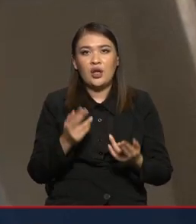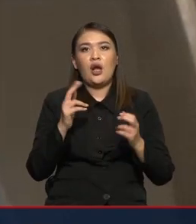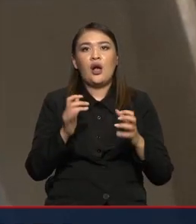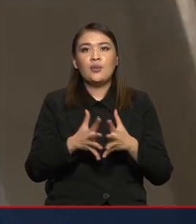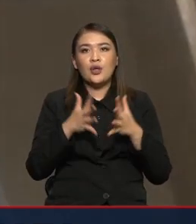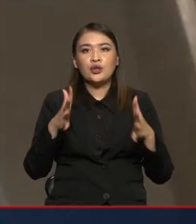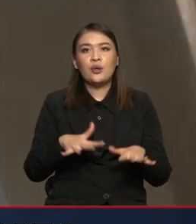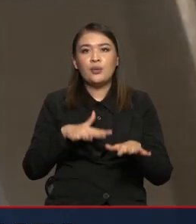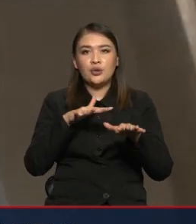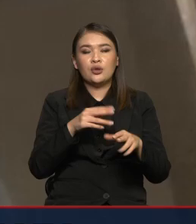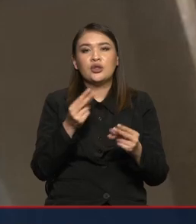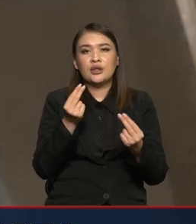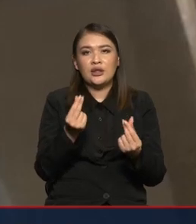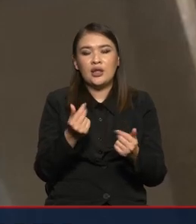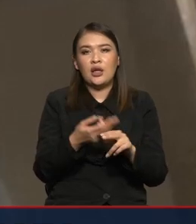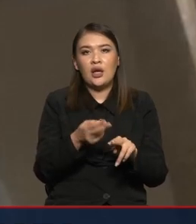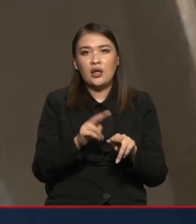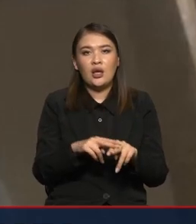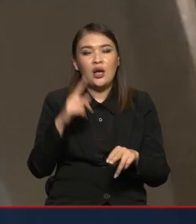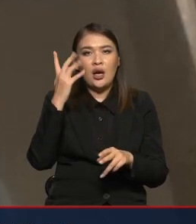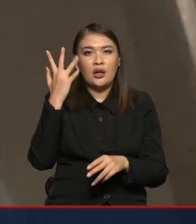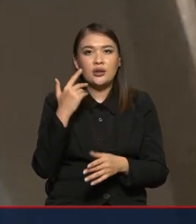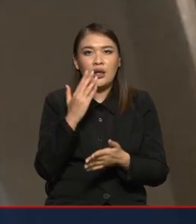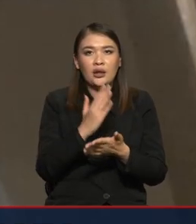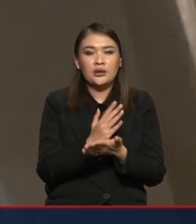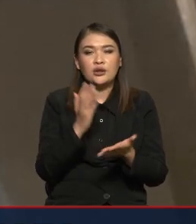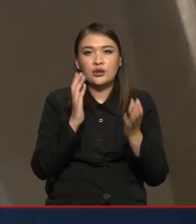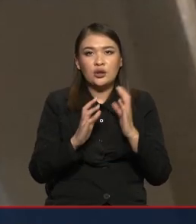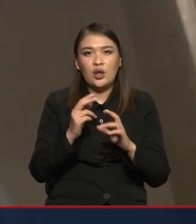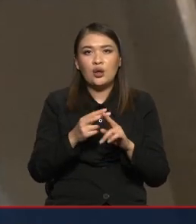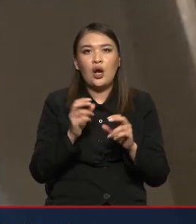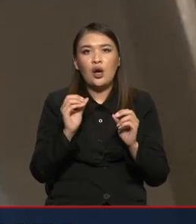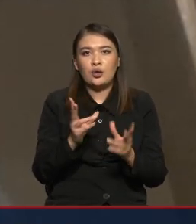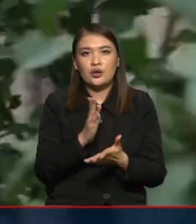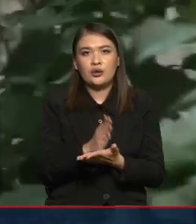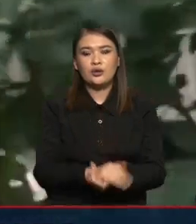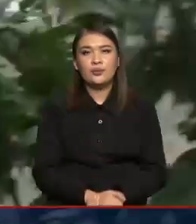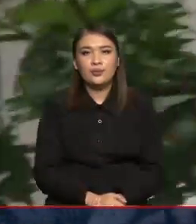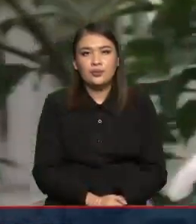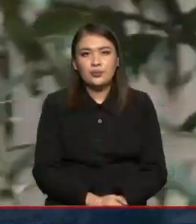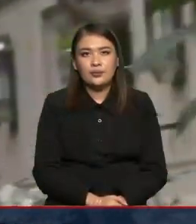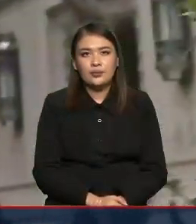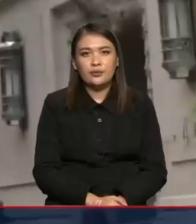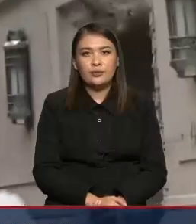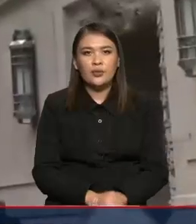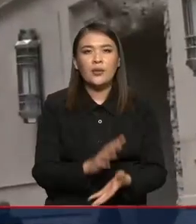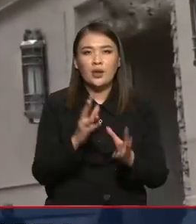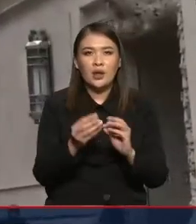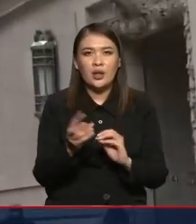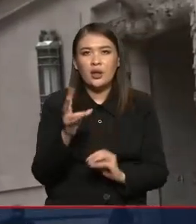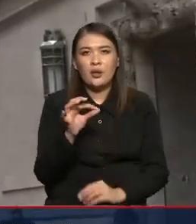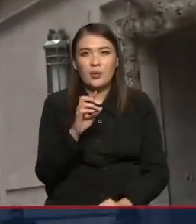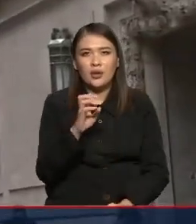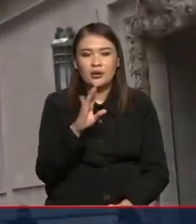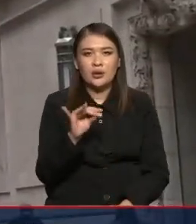огромном потоке денег особенно в условиях когда институты находятся под угрозой в основном Нобелевский